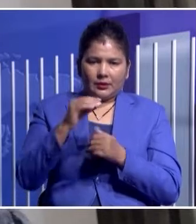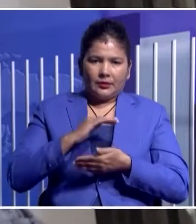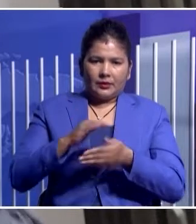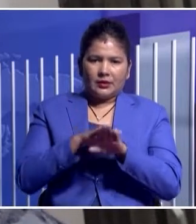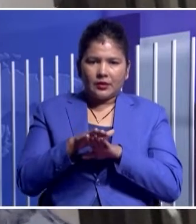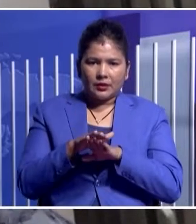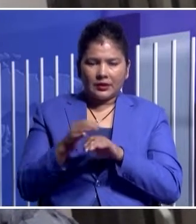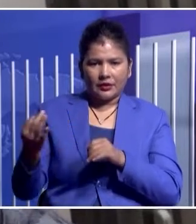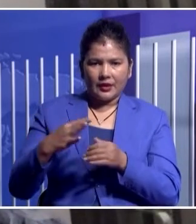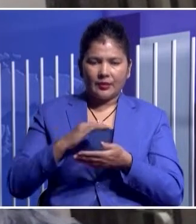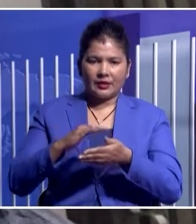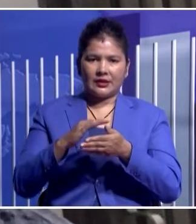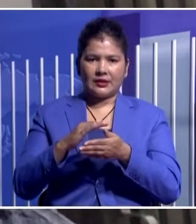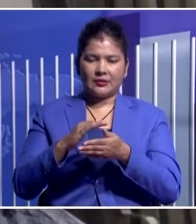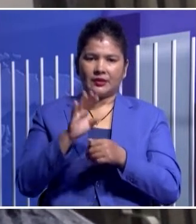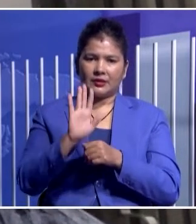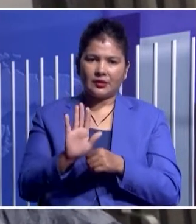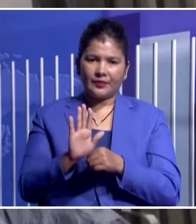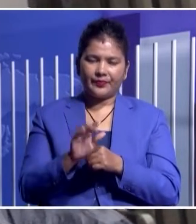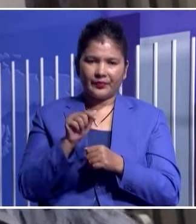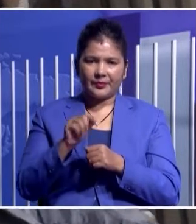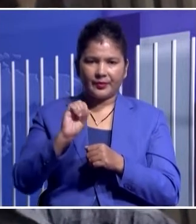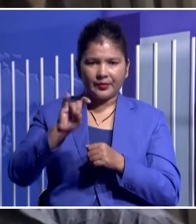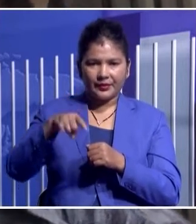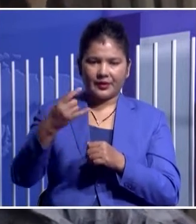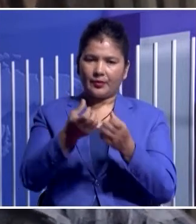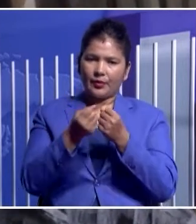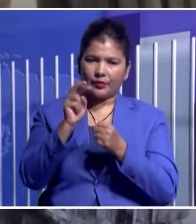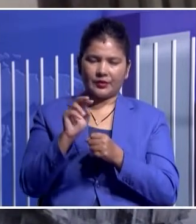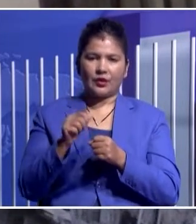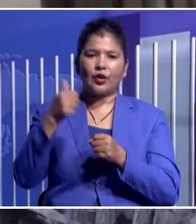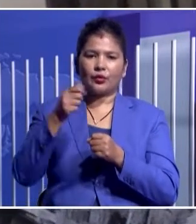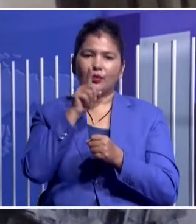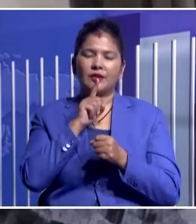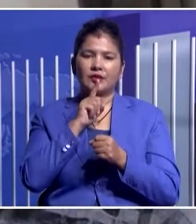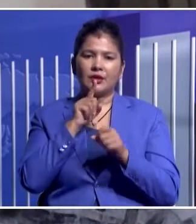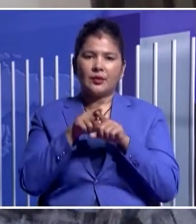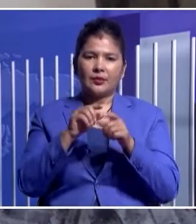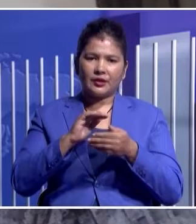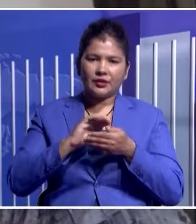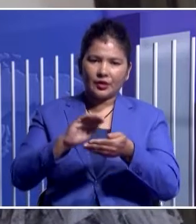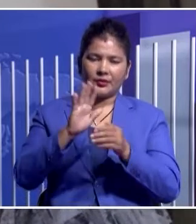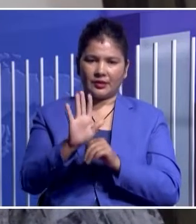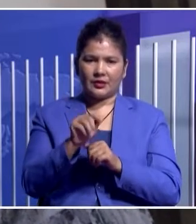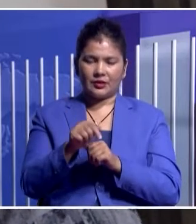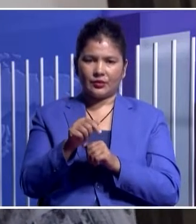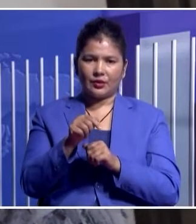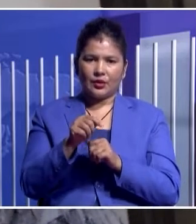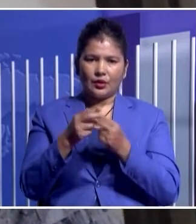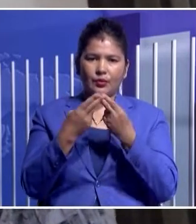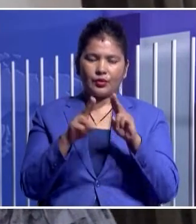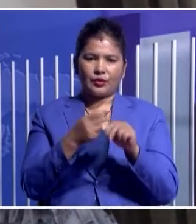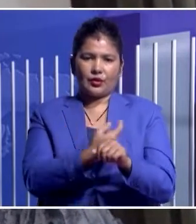अर्को साल फेरि नयाँ बच्चा जन्मिन्छ, फेरि त्यो बच्चाले खोप पाउनु पऱ्यो, अर्को वर्षमा फेरि नयाँ बच्चा जन्मिन्छ, त्यो बच्चाले पनि खोप पाउनु पऱ्यो। त्यसकारण यसको